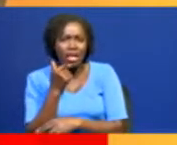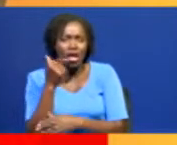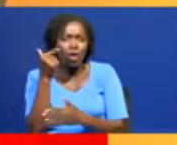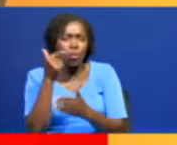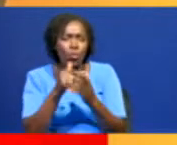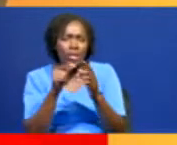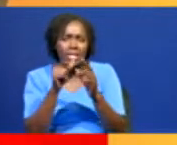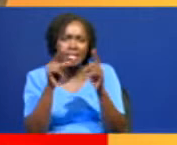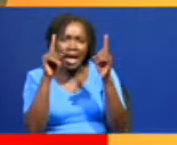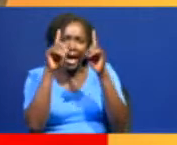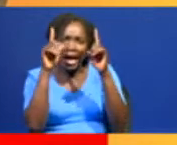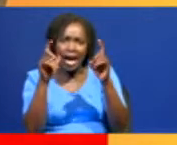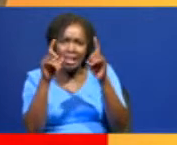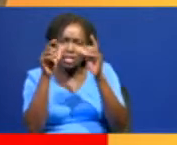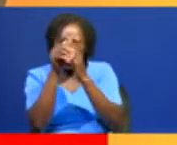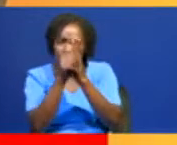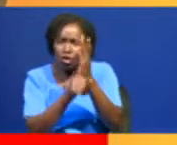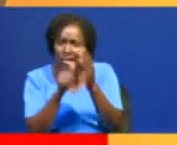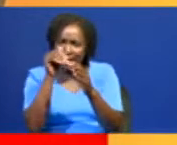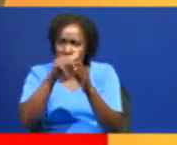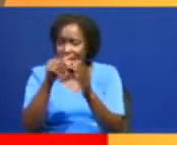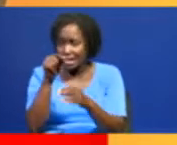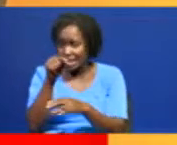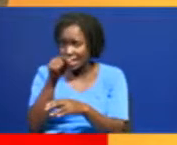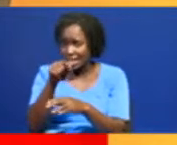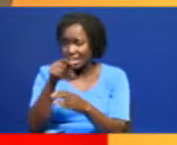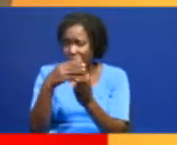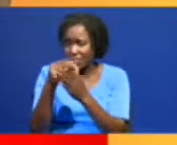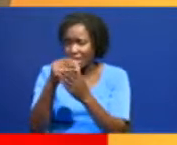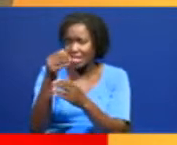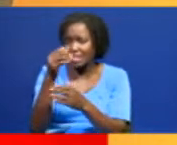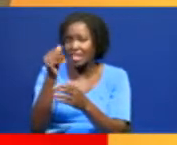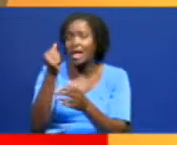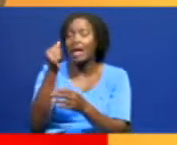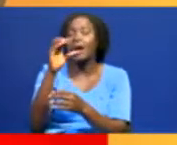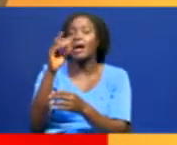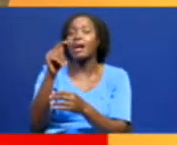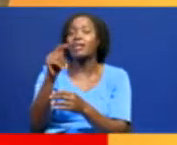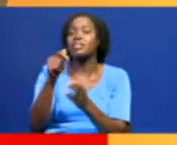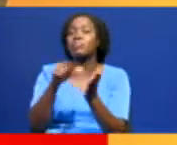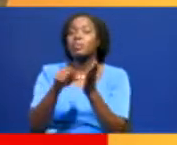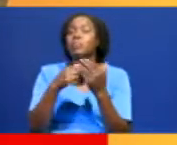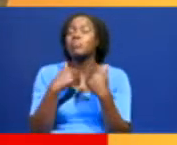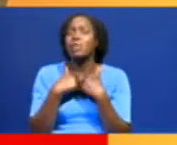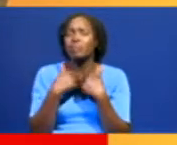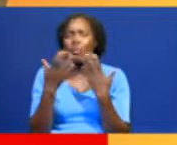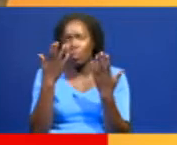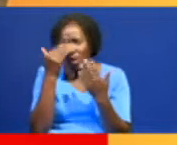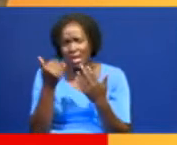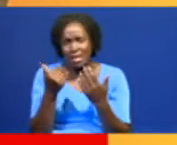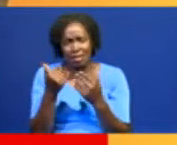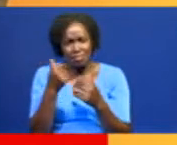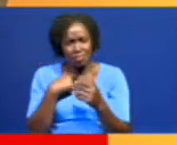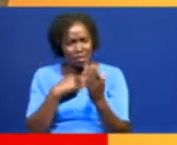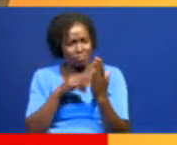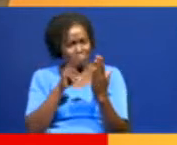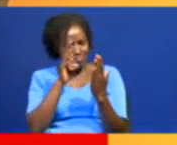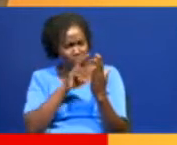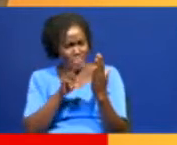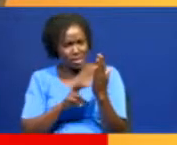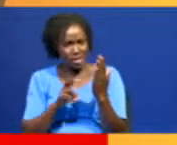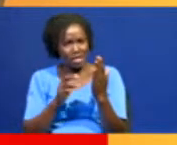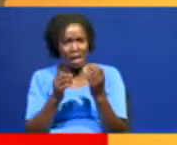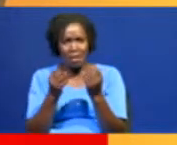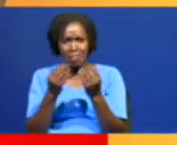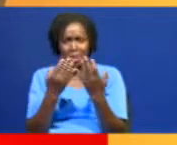kipi ndani ya hii Finance Act ambayo inakuwa na shida. Kwa sababu mimi nikiangalia sana hii Finance Act, kuna vipengee